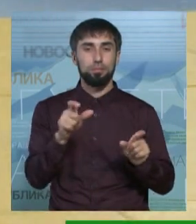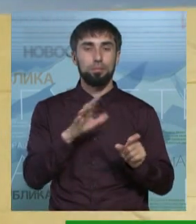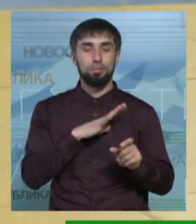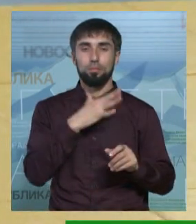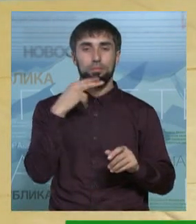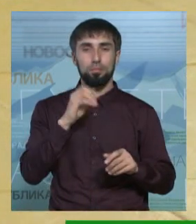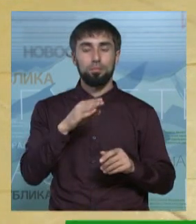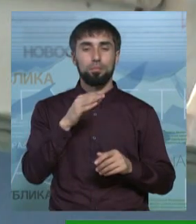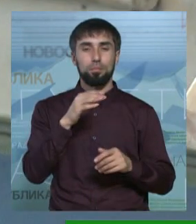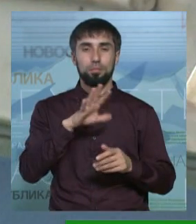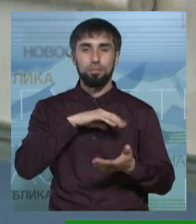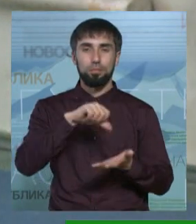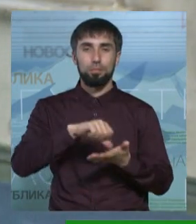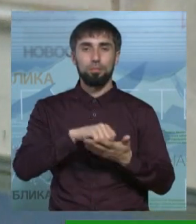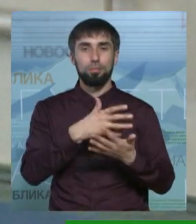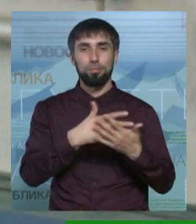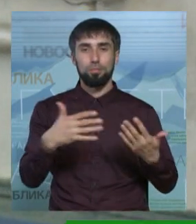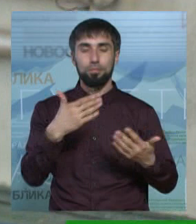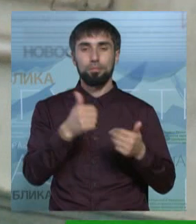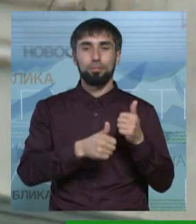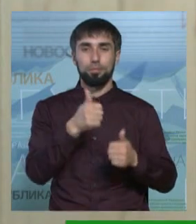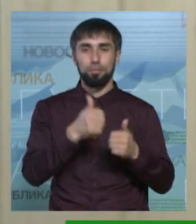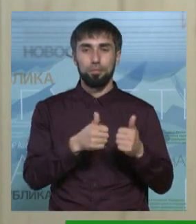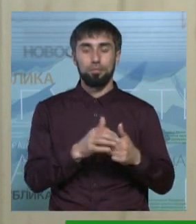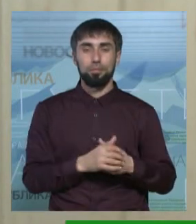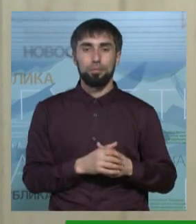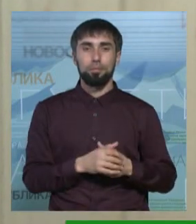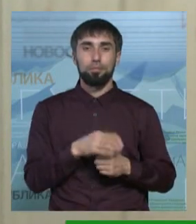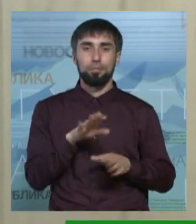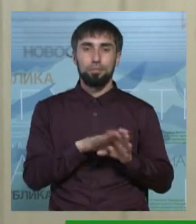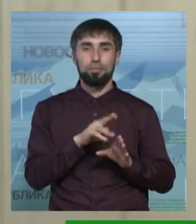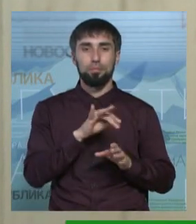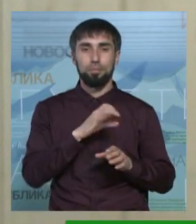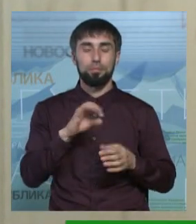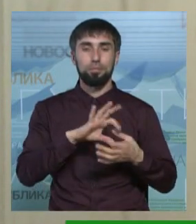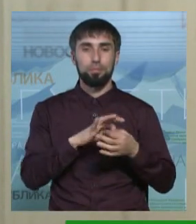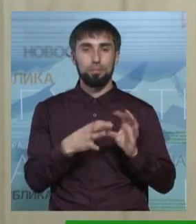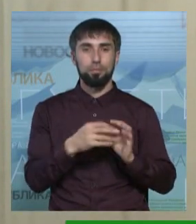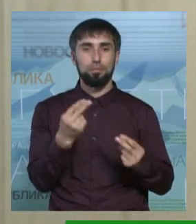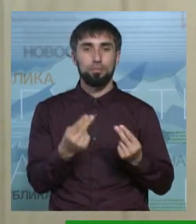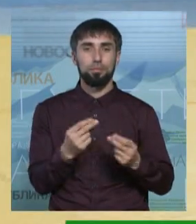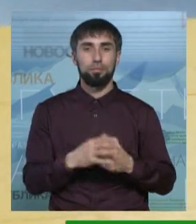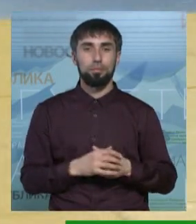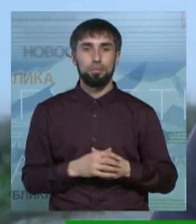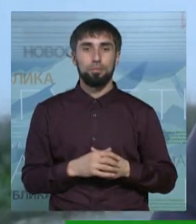лет успешно представляют республику на различных международных соревнованиях, в том числе и на Олимпийских играх.